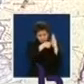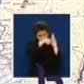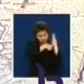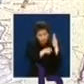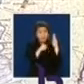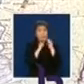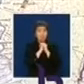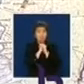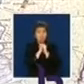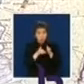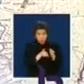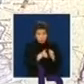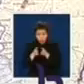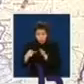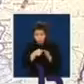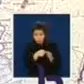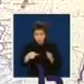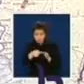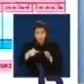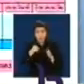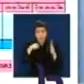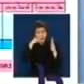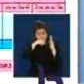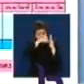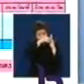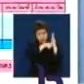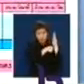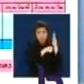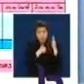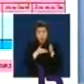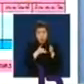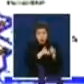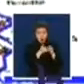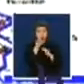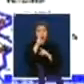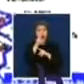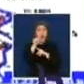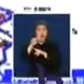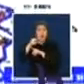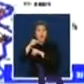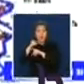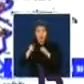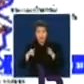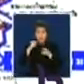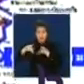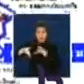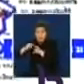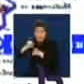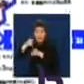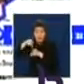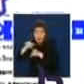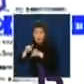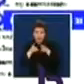าจีนค่ะซึ่งในส่วนนี้ก็จะมีแม่น้ำในส่วนคลองที่เชื่อมของแม่น้ำเจ้าพระยาและแม่น้ำท่าจีนหลัก